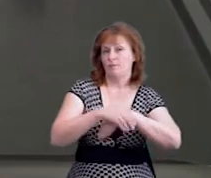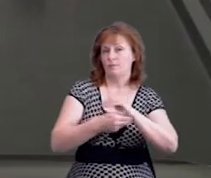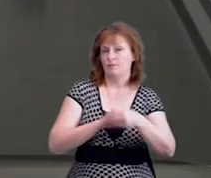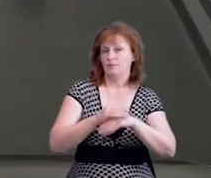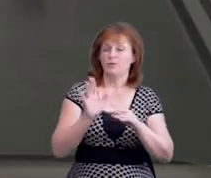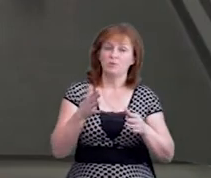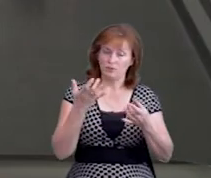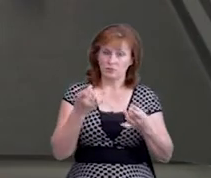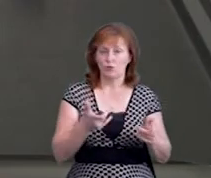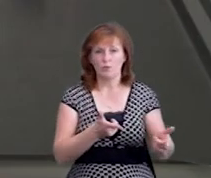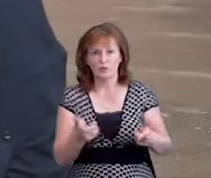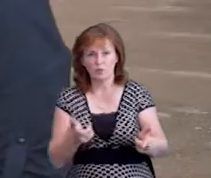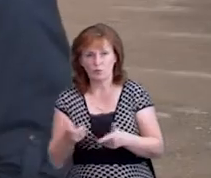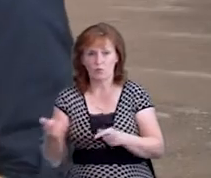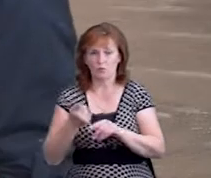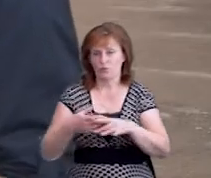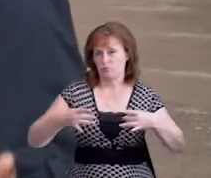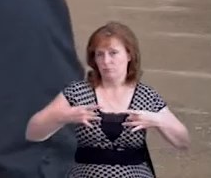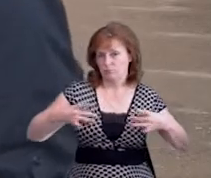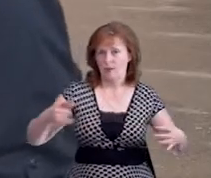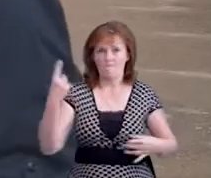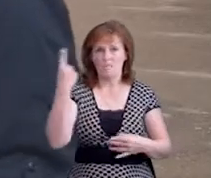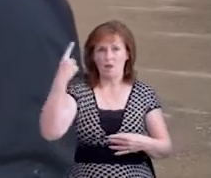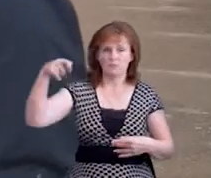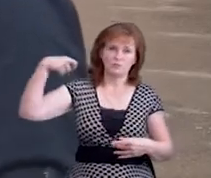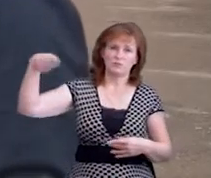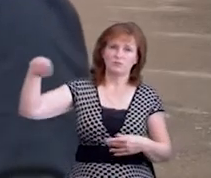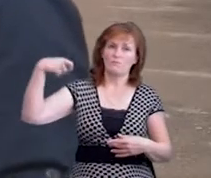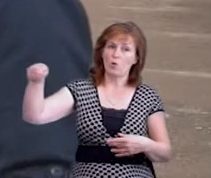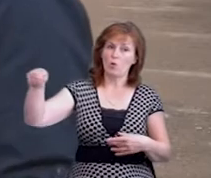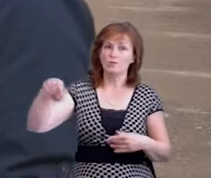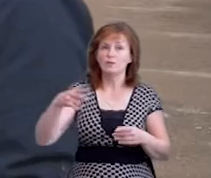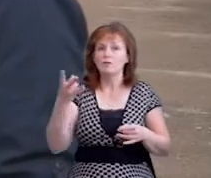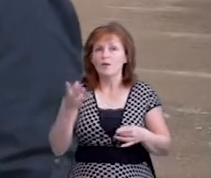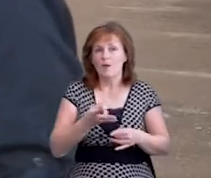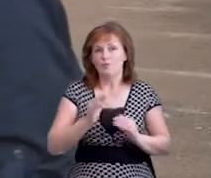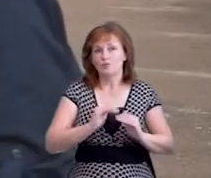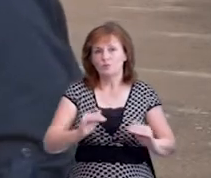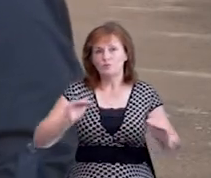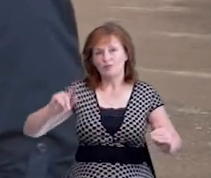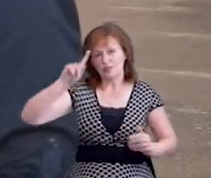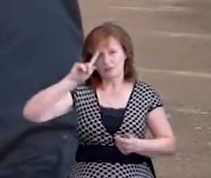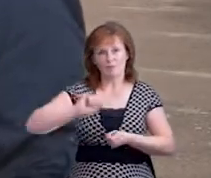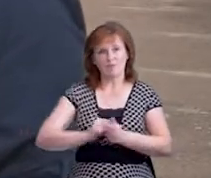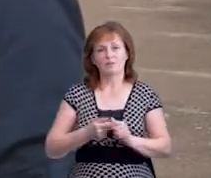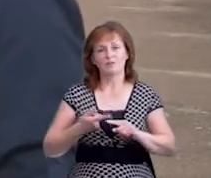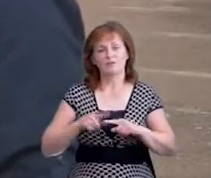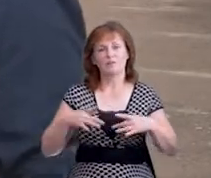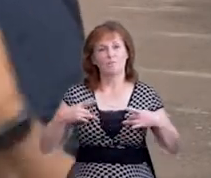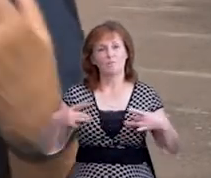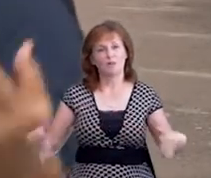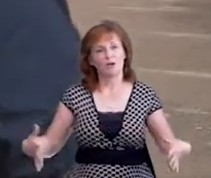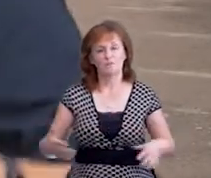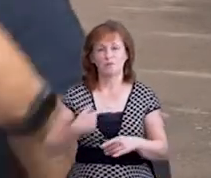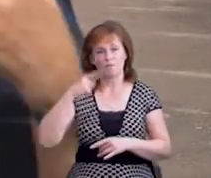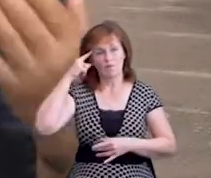підготувати свято першого дзвоника. Свято ми не можемо, щоб діти не запам'ятали, але плануємо, що це